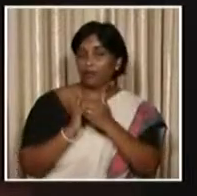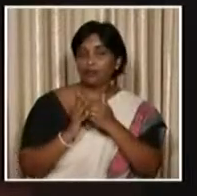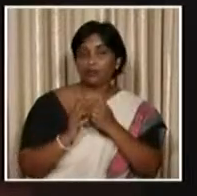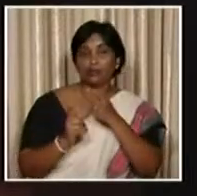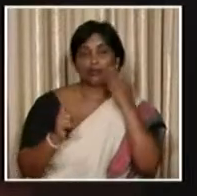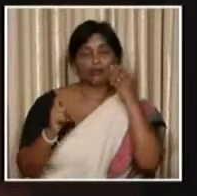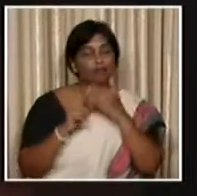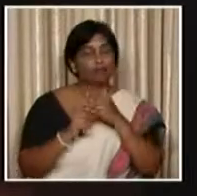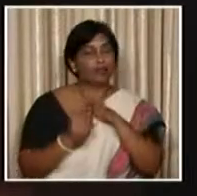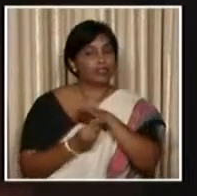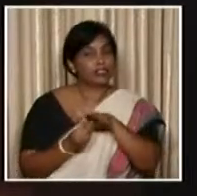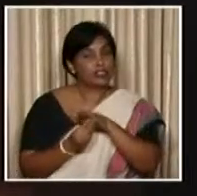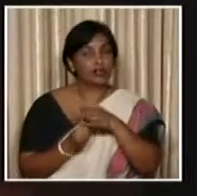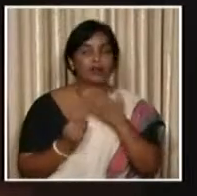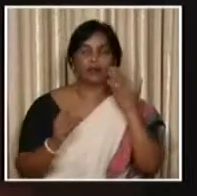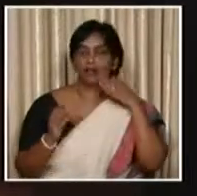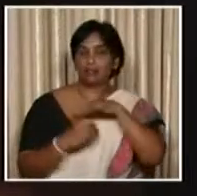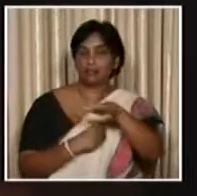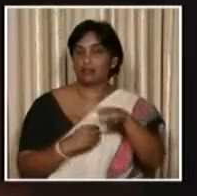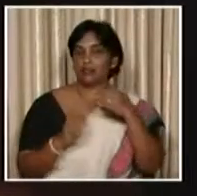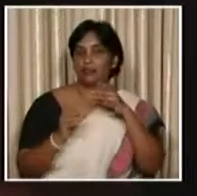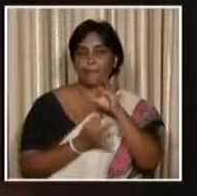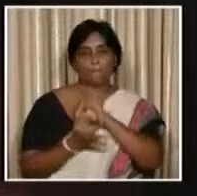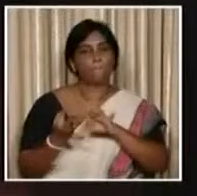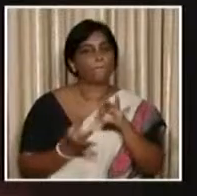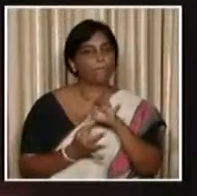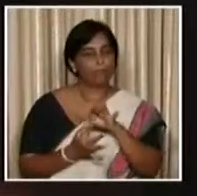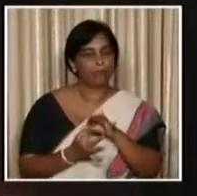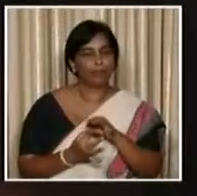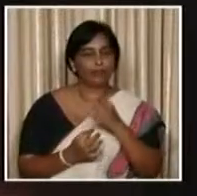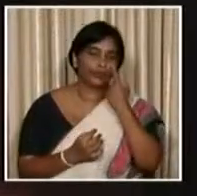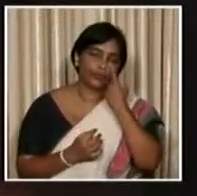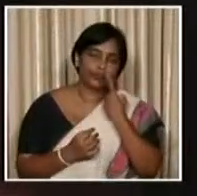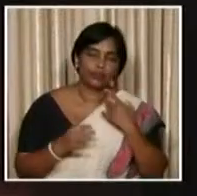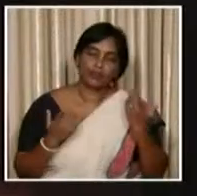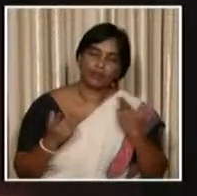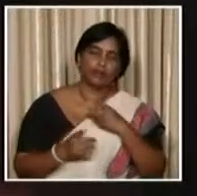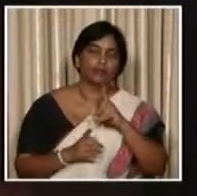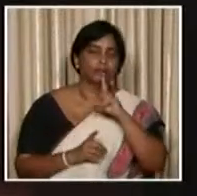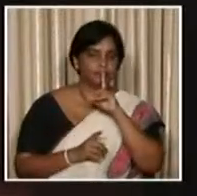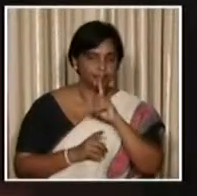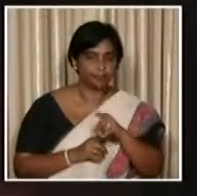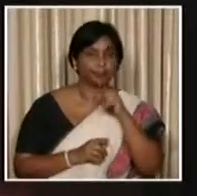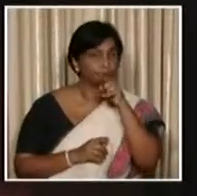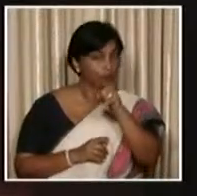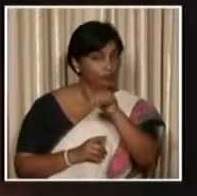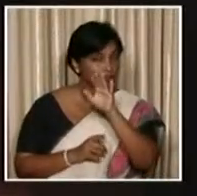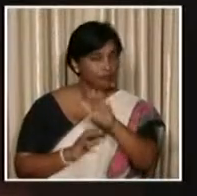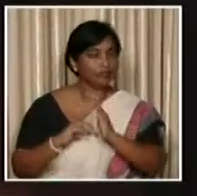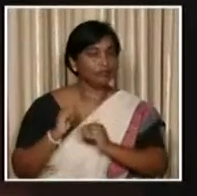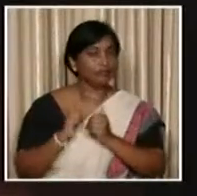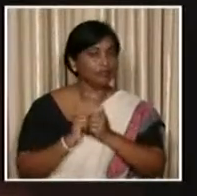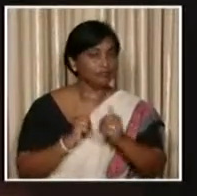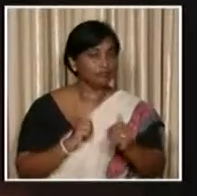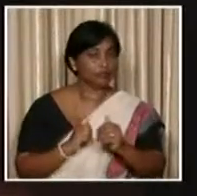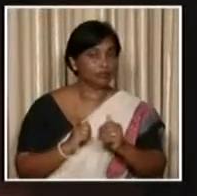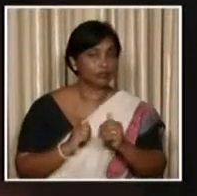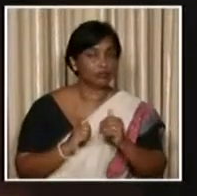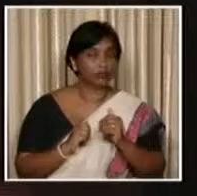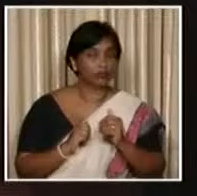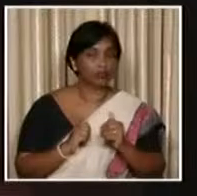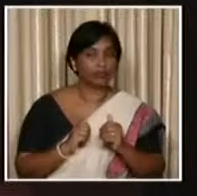ධනවාදය කේන්ද්‍ර කරගත් සමාජ ප්‍රජාතන්ත්‍රවාදය. කණගාටුවෙන් හෝ කියන්නට ඕන ඔබතුමා ක්‍රියාත්මක කරන්නේ